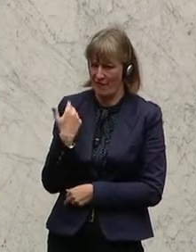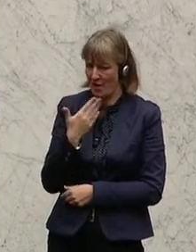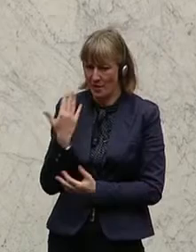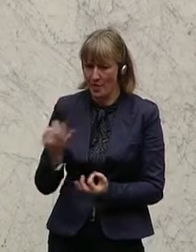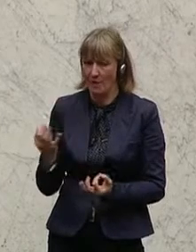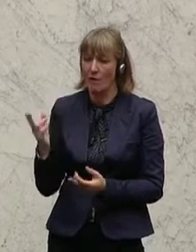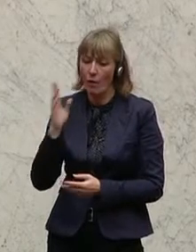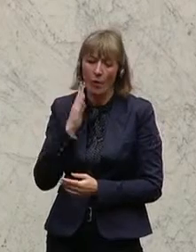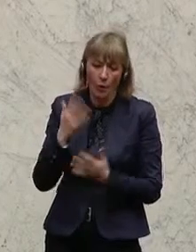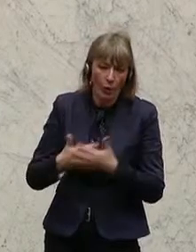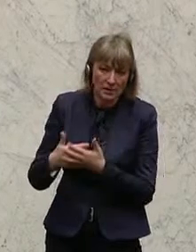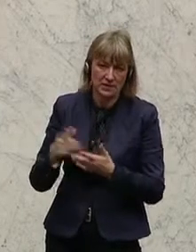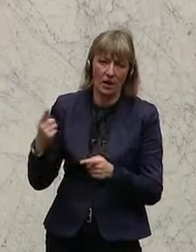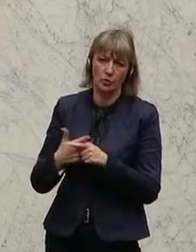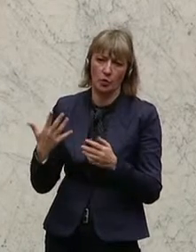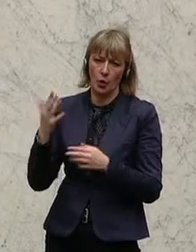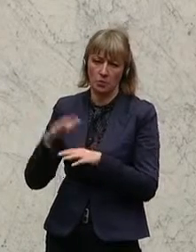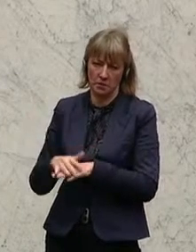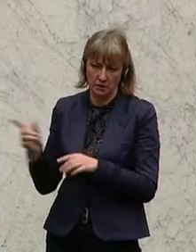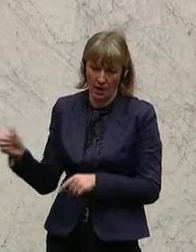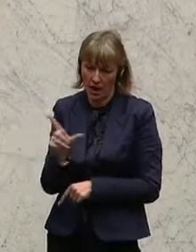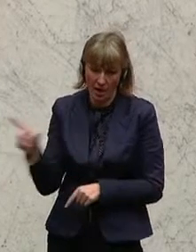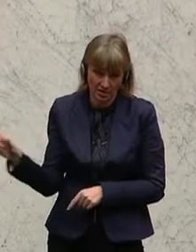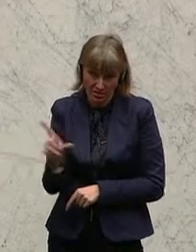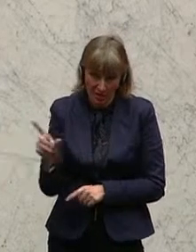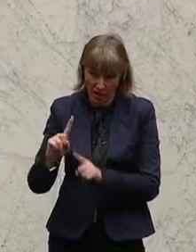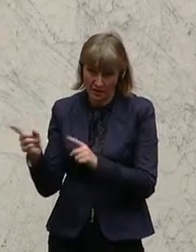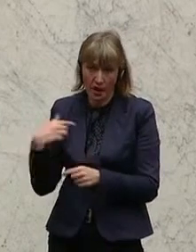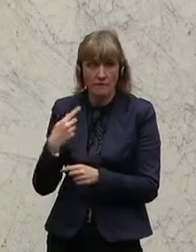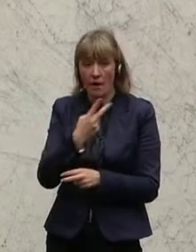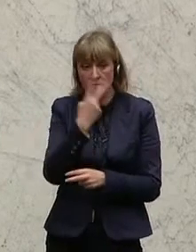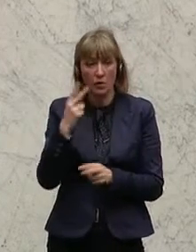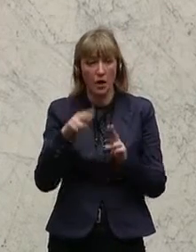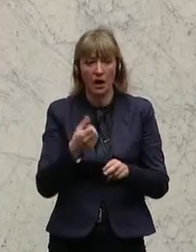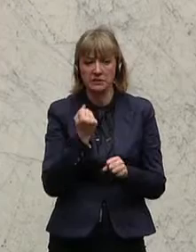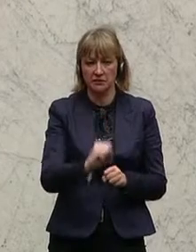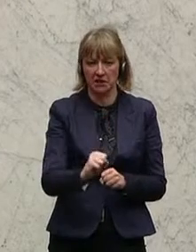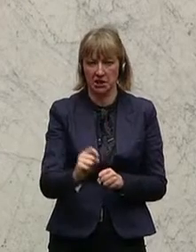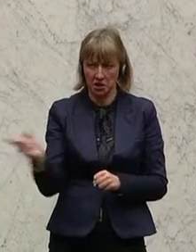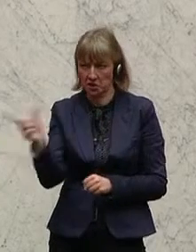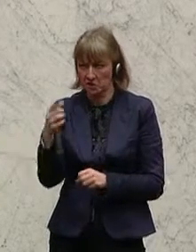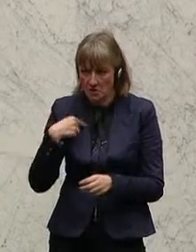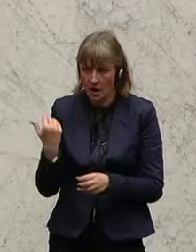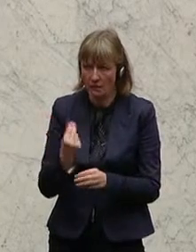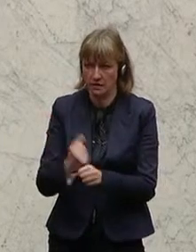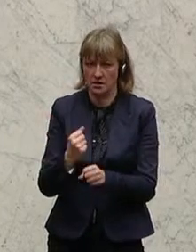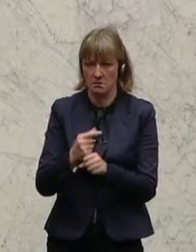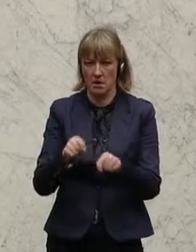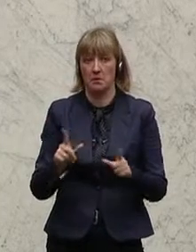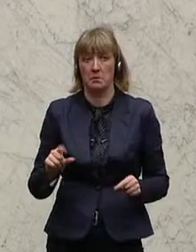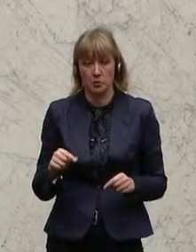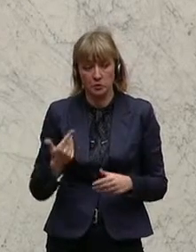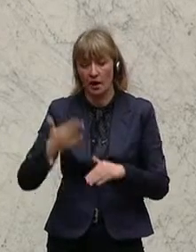und Großbritannien und andere hier völkerrechtswidrig agiert haben. Und das scheint etwas zu sein, das dann